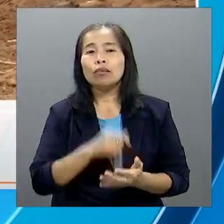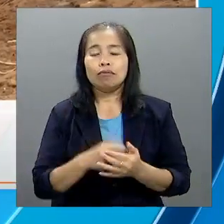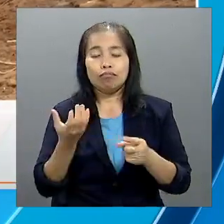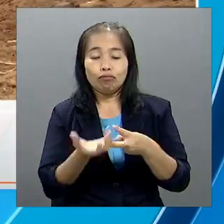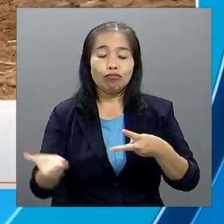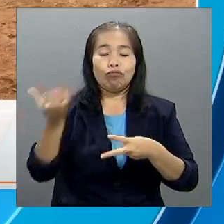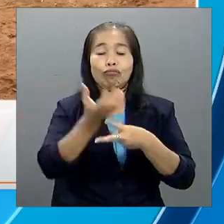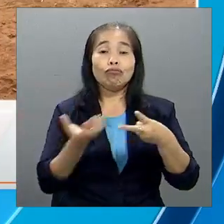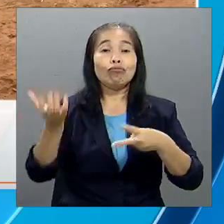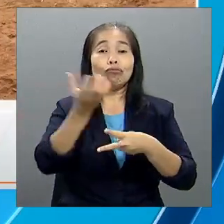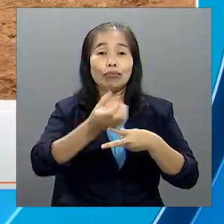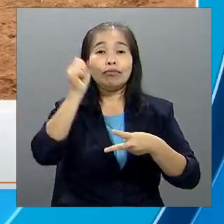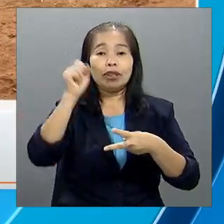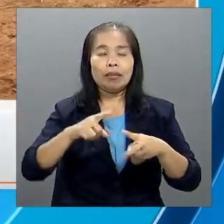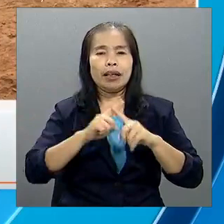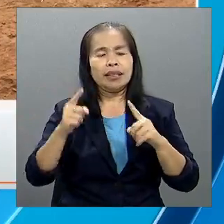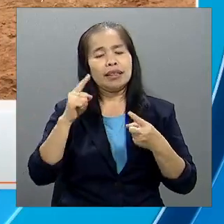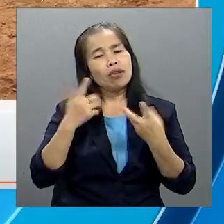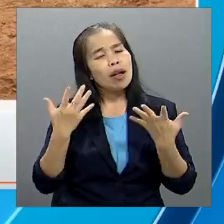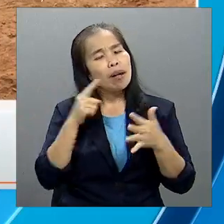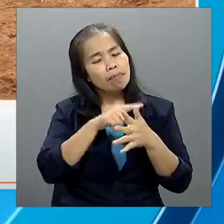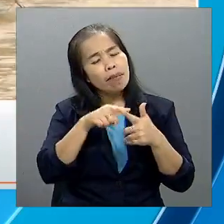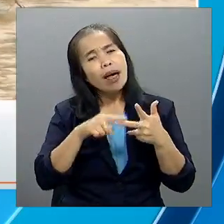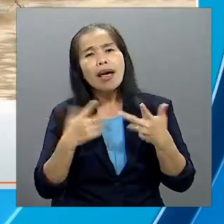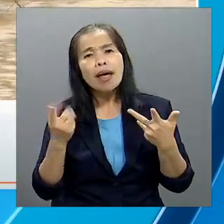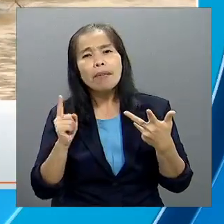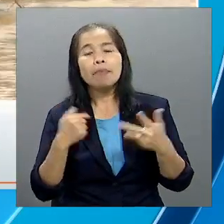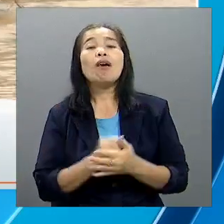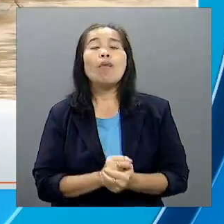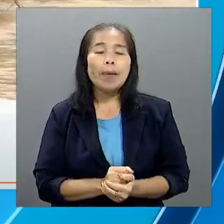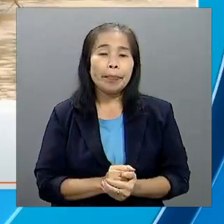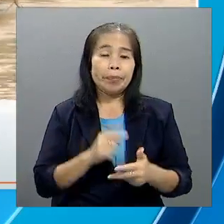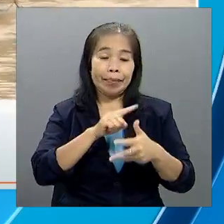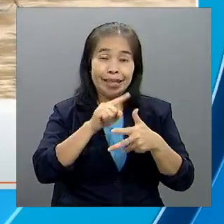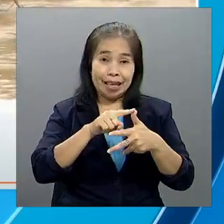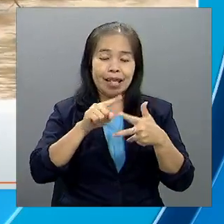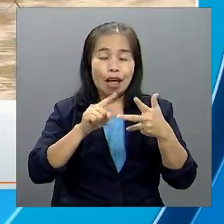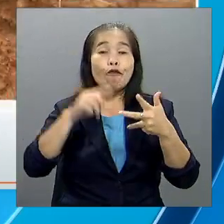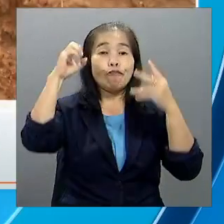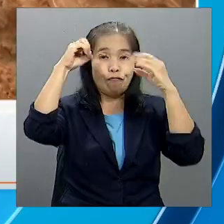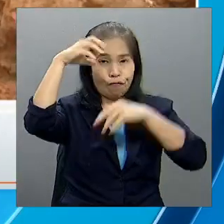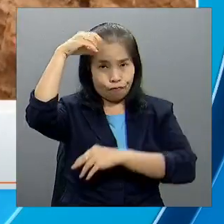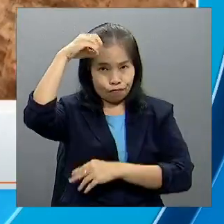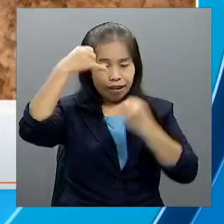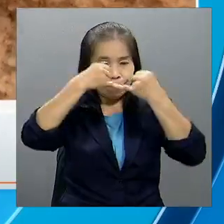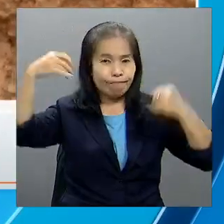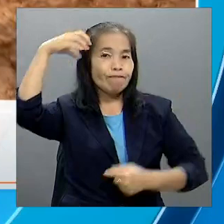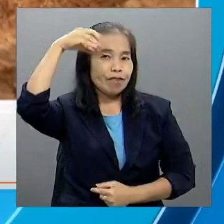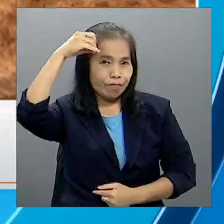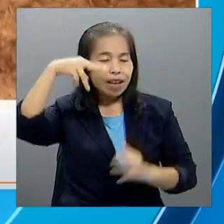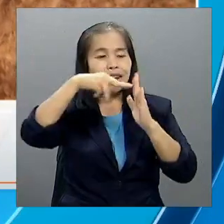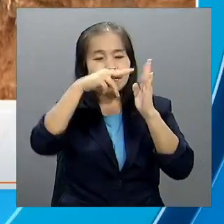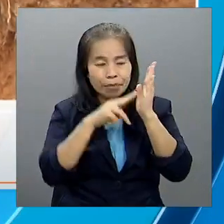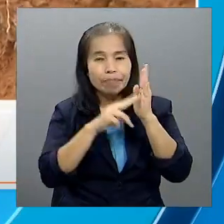อกจากนี้แล้วต้องเตรียมตัวในเรื่องไหนอีกบ้างอ่ะ ก็ส่วนใหญ่เรื่องของไฟนะคะเรื่องไฟฟ้าค่ะ ครับ ปัญหาตอน